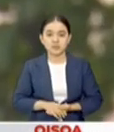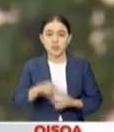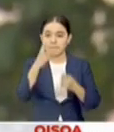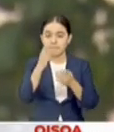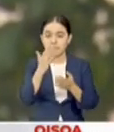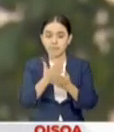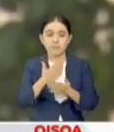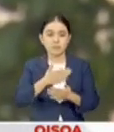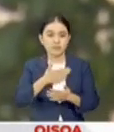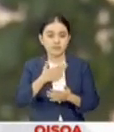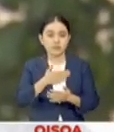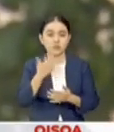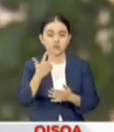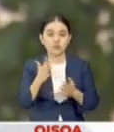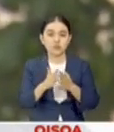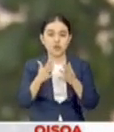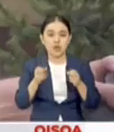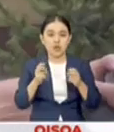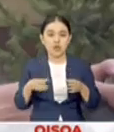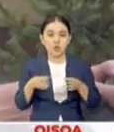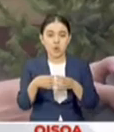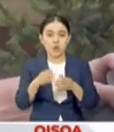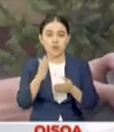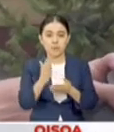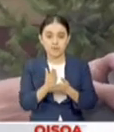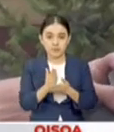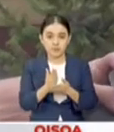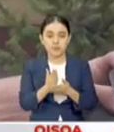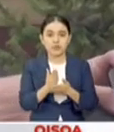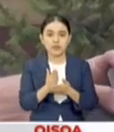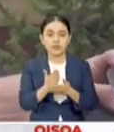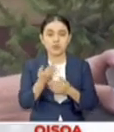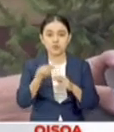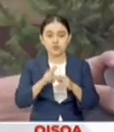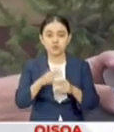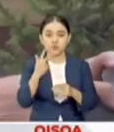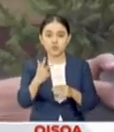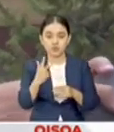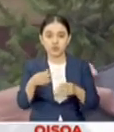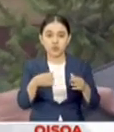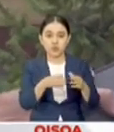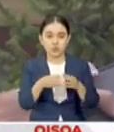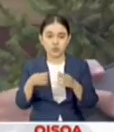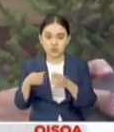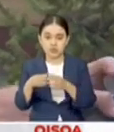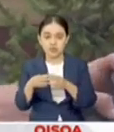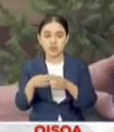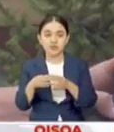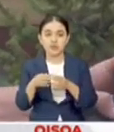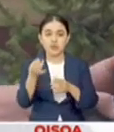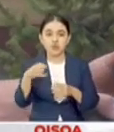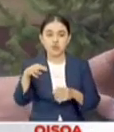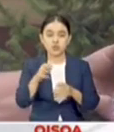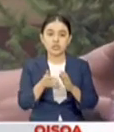Ma'lumki, bizada 3ta katta xavf guruhimiz mavjud, ya'ni shu 3ta guruhda